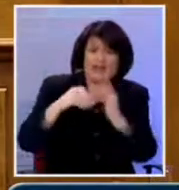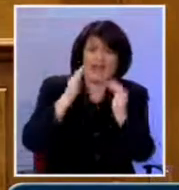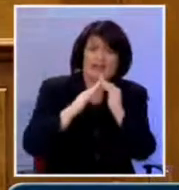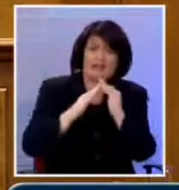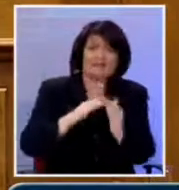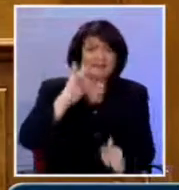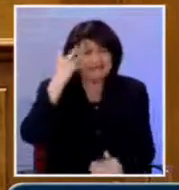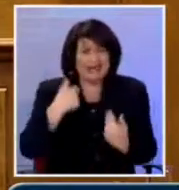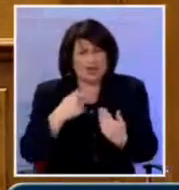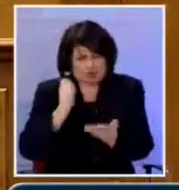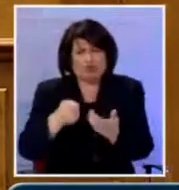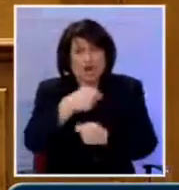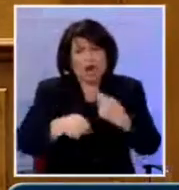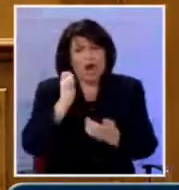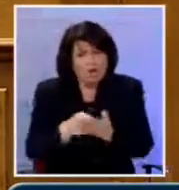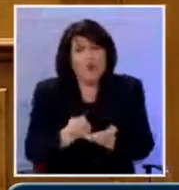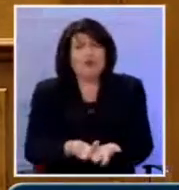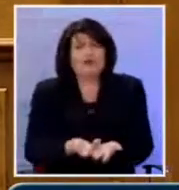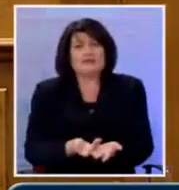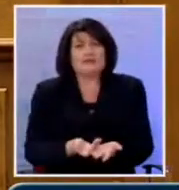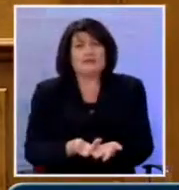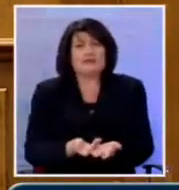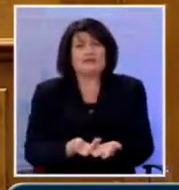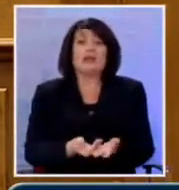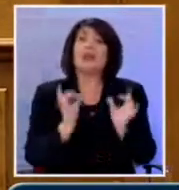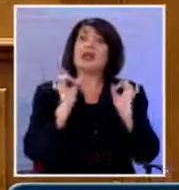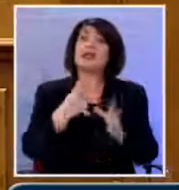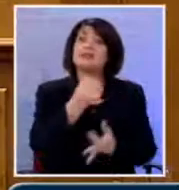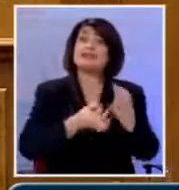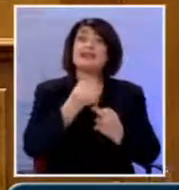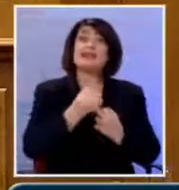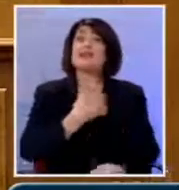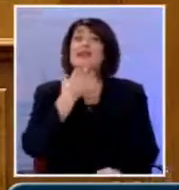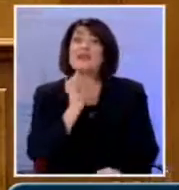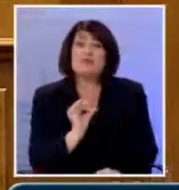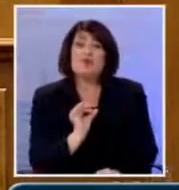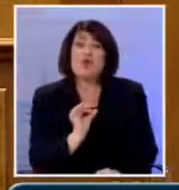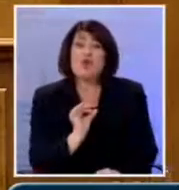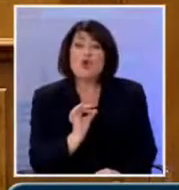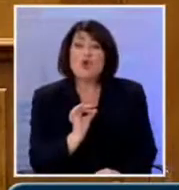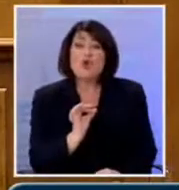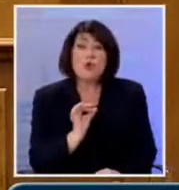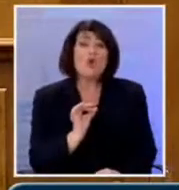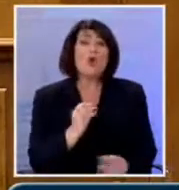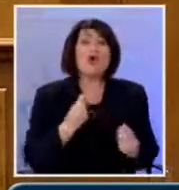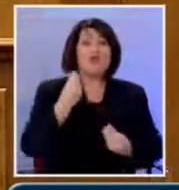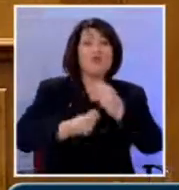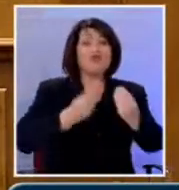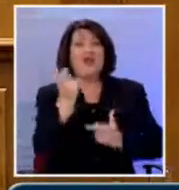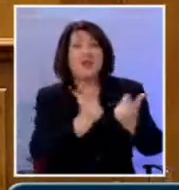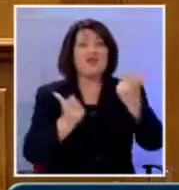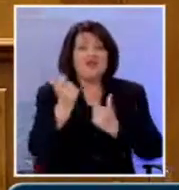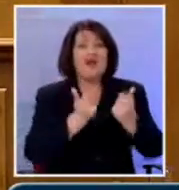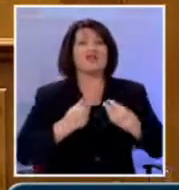τρελός στην κατανάλωση. Κανένας δεν προέβαλε ένσταση όμως γιατί δίνανε τα αποπλανητικά δάνεια,